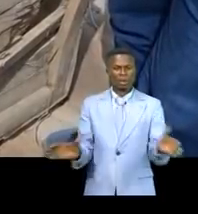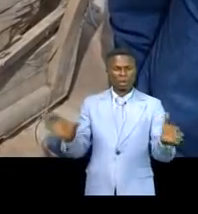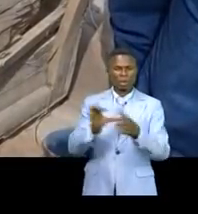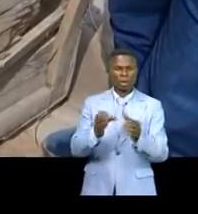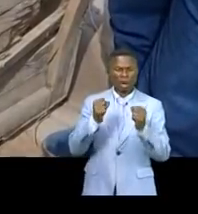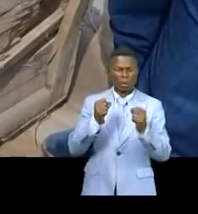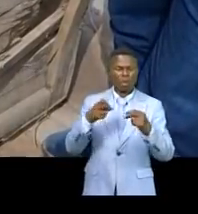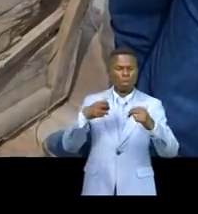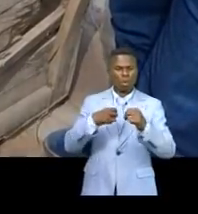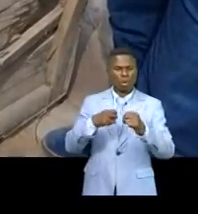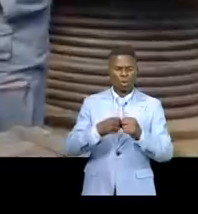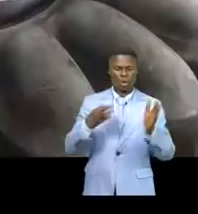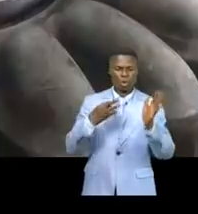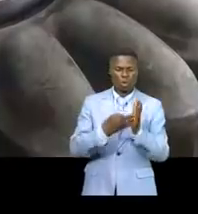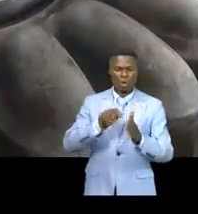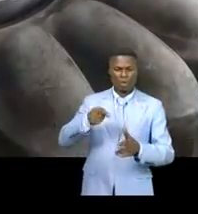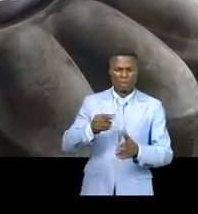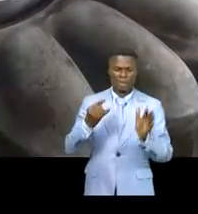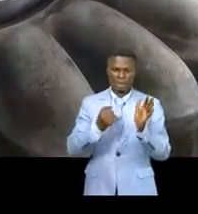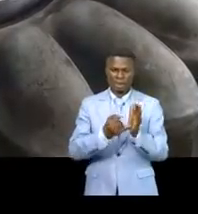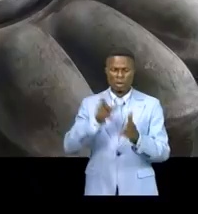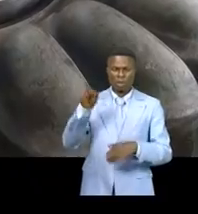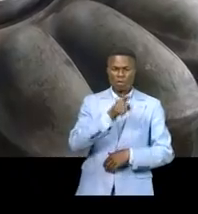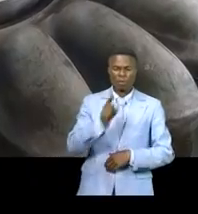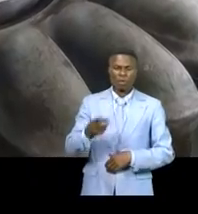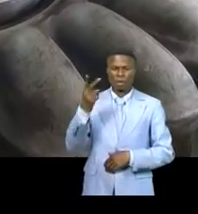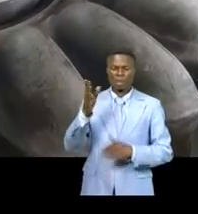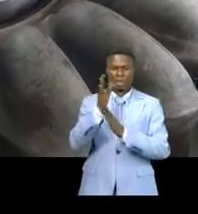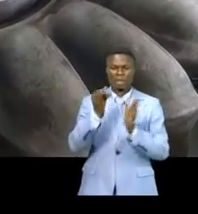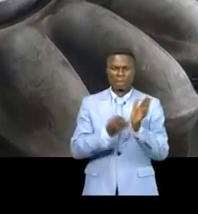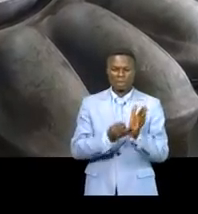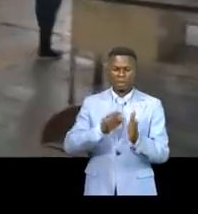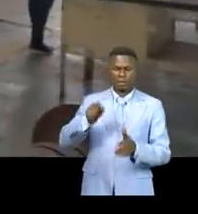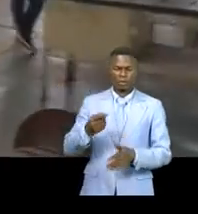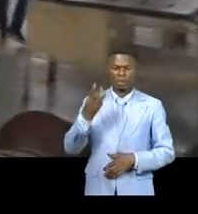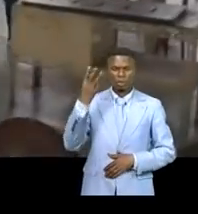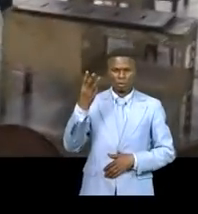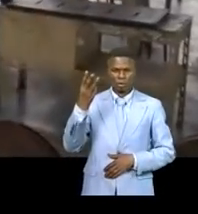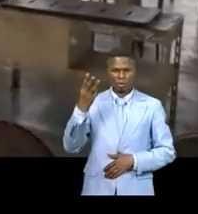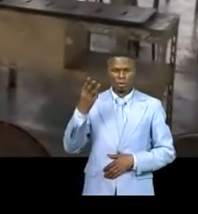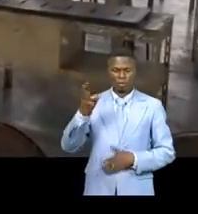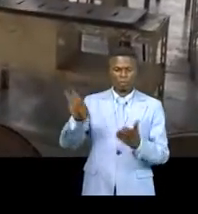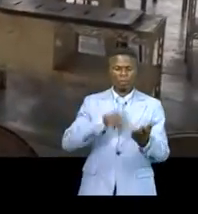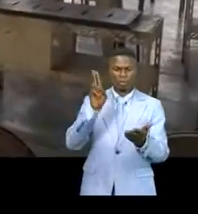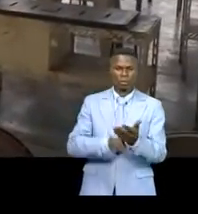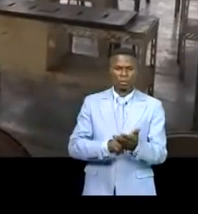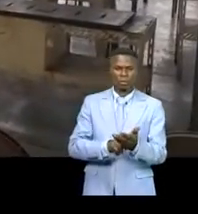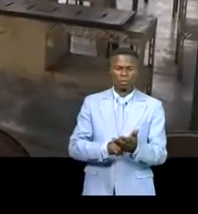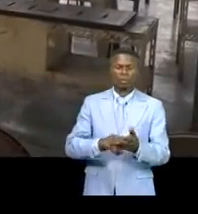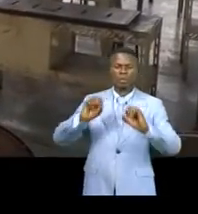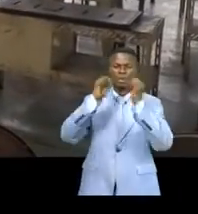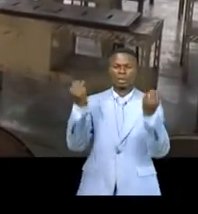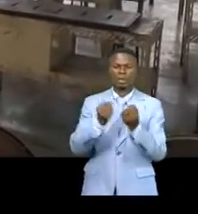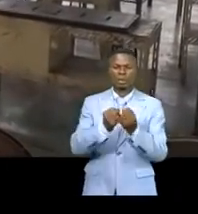puissance installée de 8,6 fois 2, soit 17,2. Grâce à un contrat scellé entre la SNEL